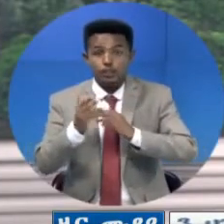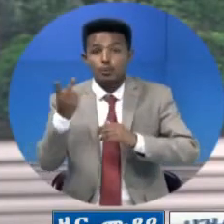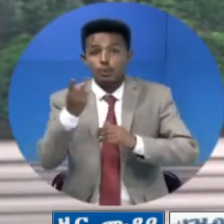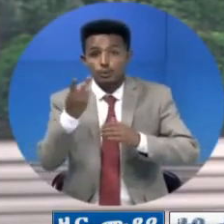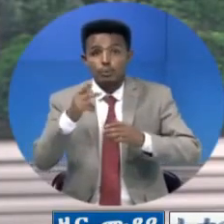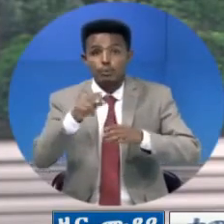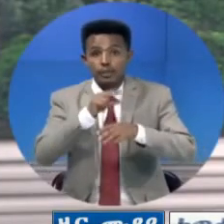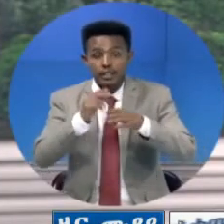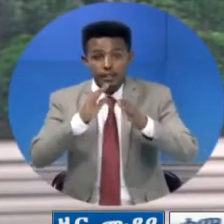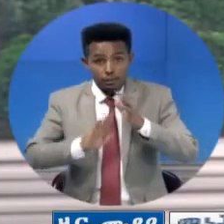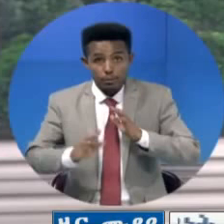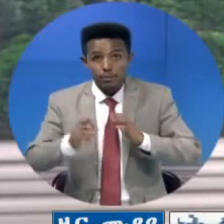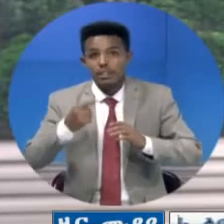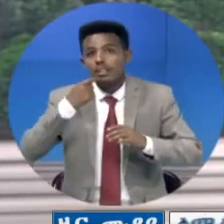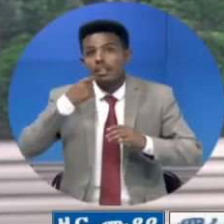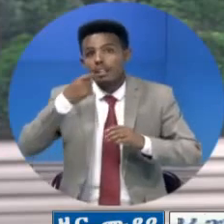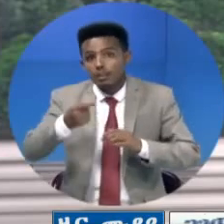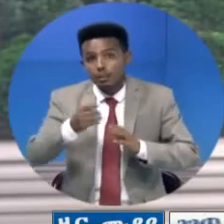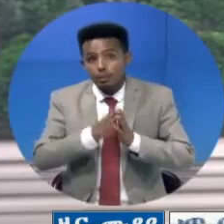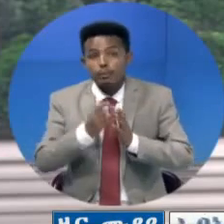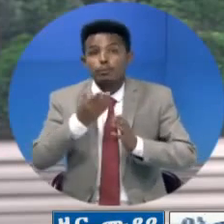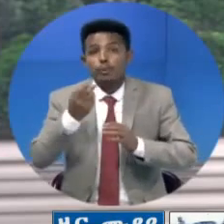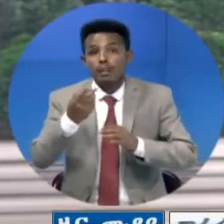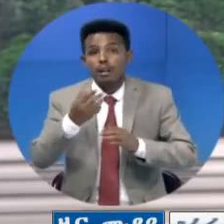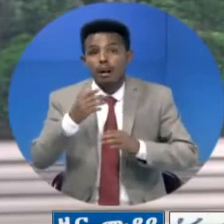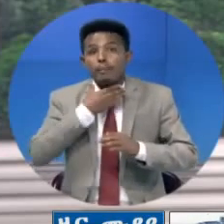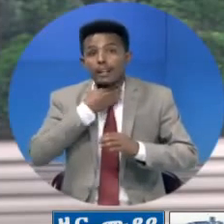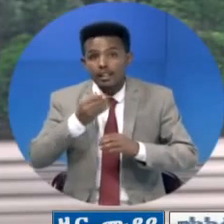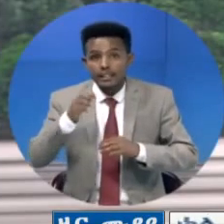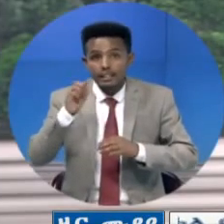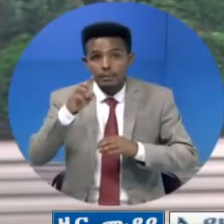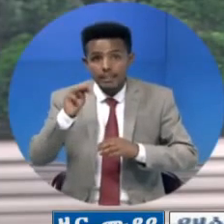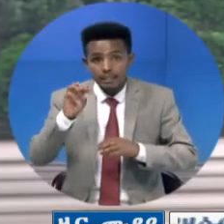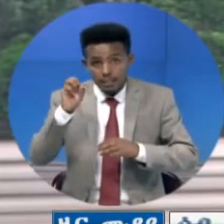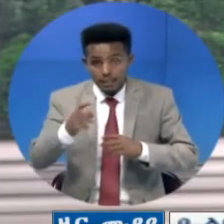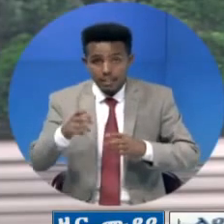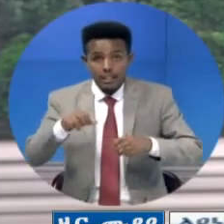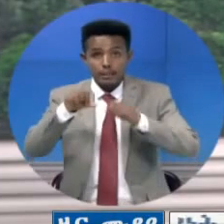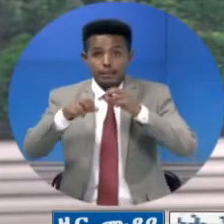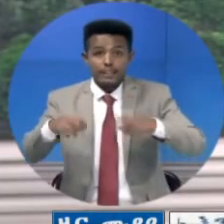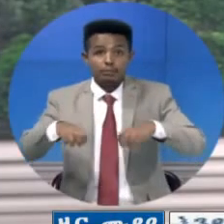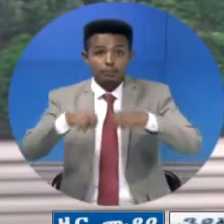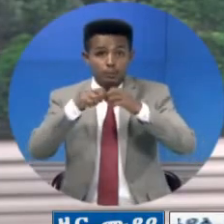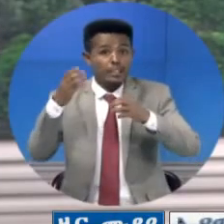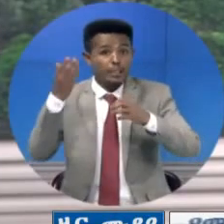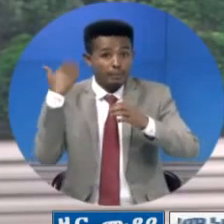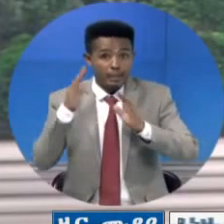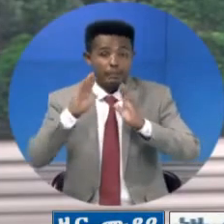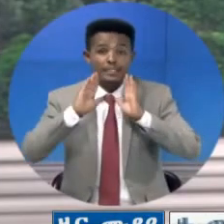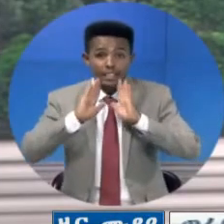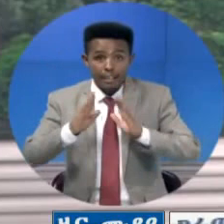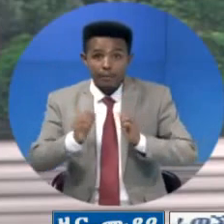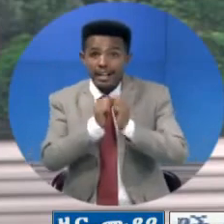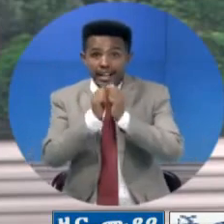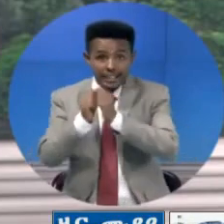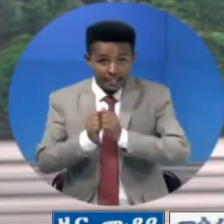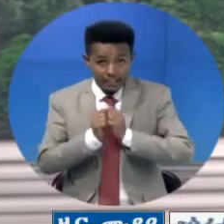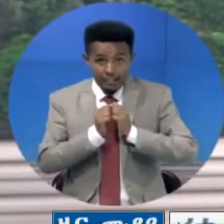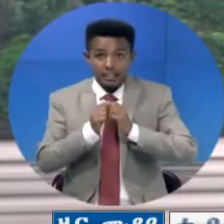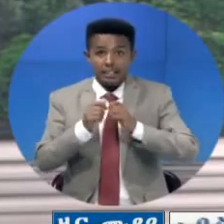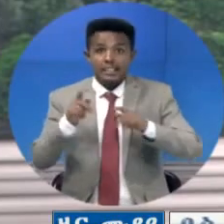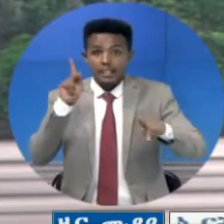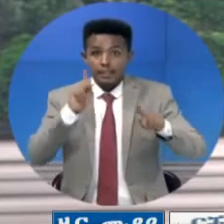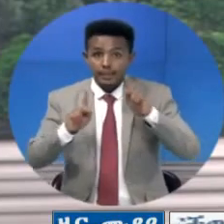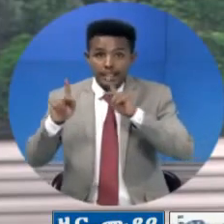ተናገሩ። በአማራና ቅማንት ህዝቦች መካከል ተፈጥሮ የነበረውን የእርስ በርስ ግጭት ወደ ነበረበት ሰላም አንድነት ለመመለስ የሚያስችል የህዝብ ለህዝብ